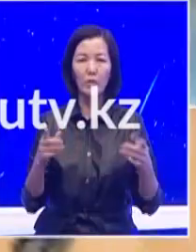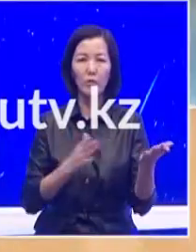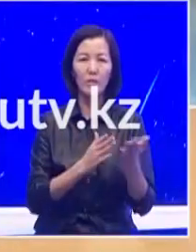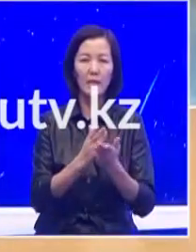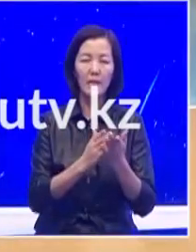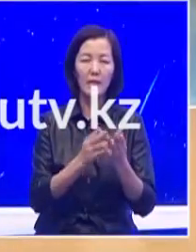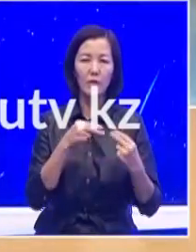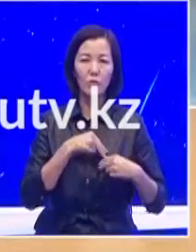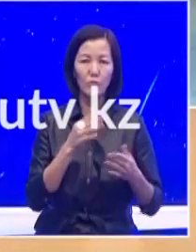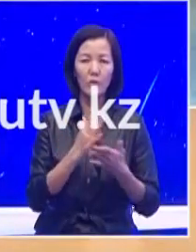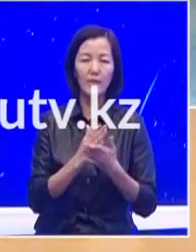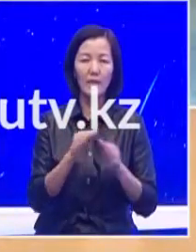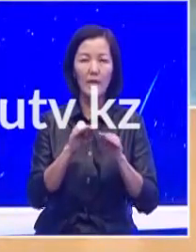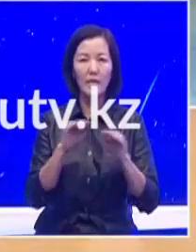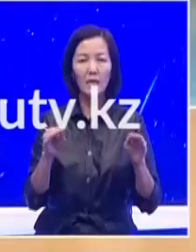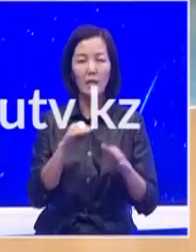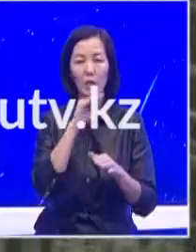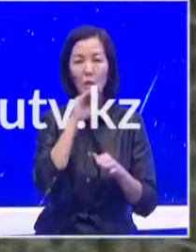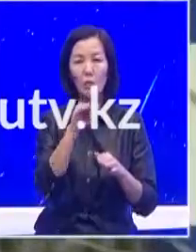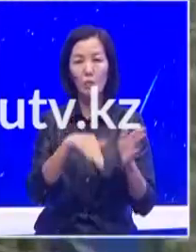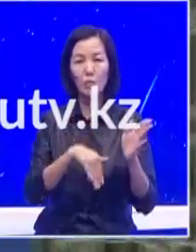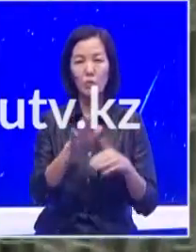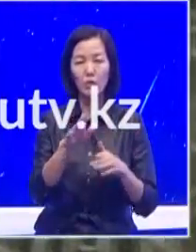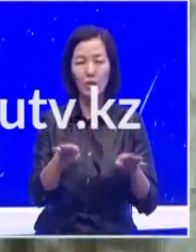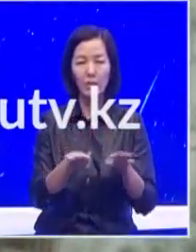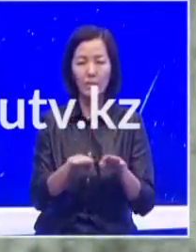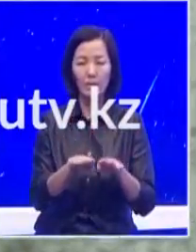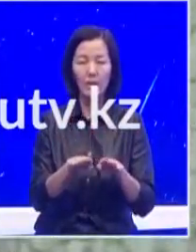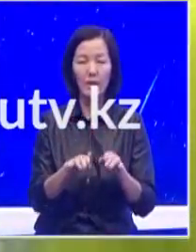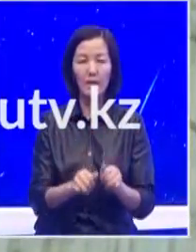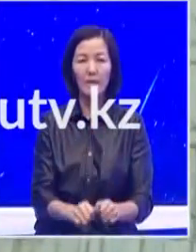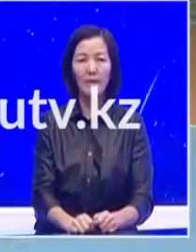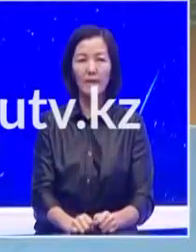етеді. Әйтсе де деңгейі кәсіби ойыншылардан еш кем емес, дейді мамандар.